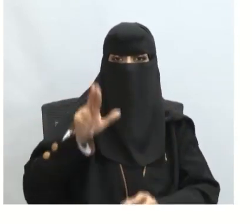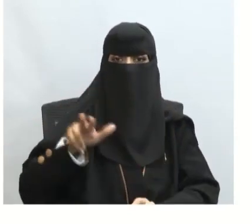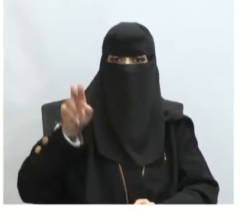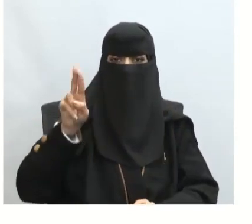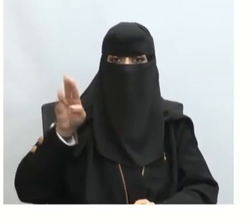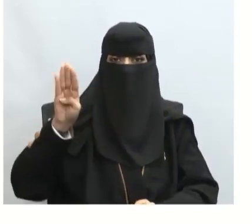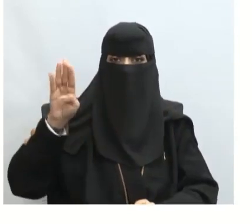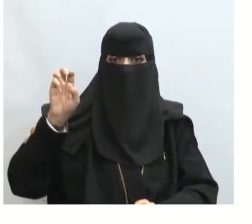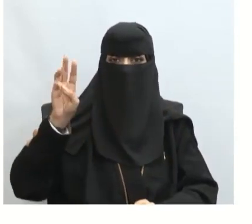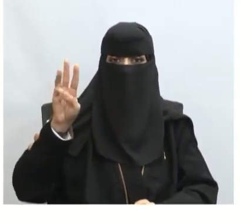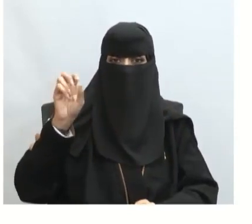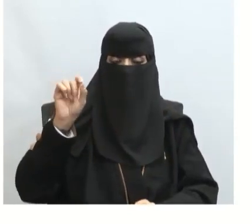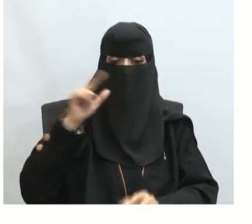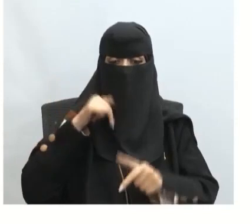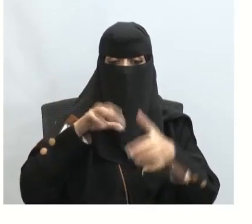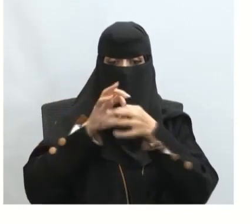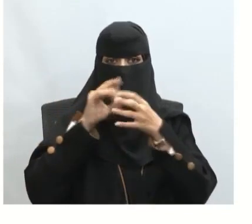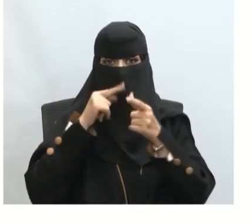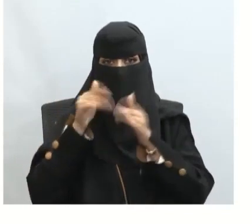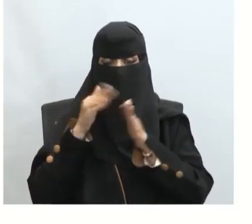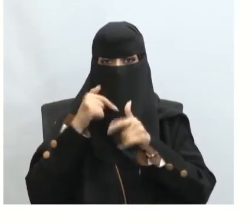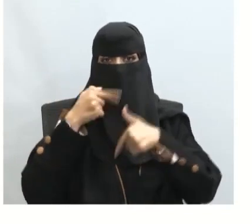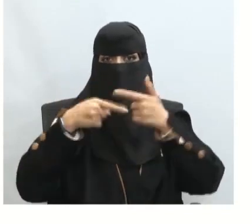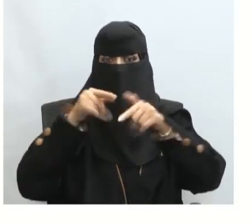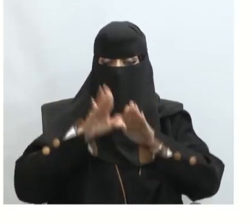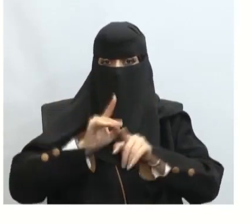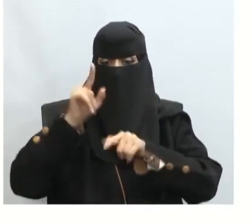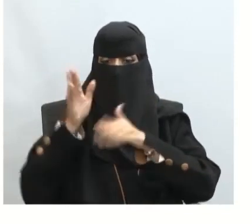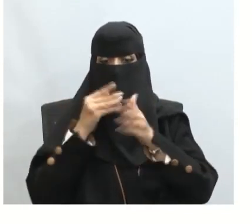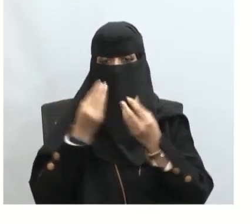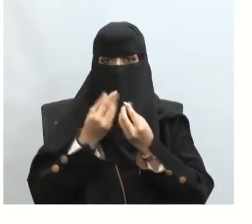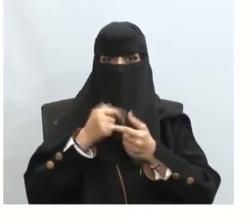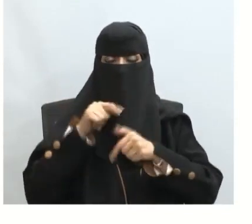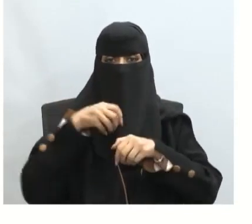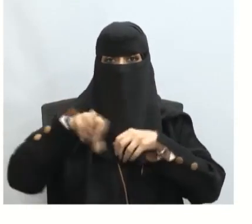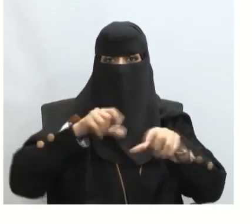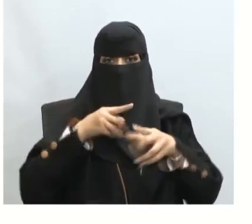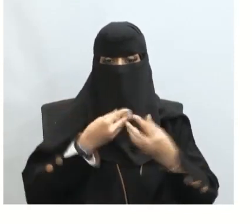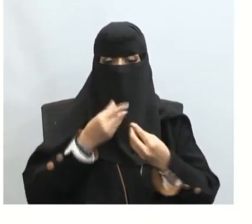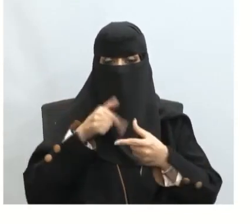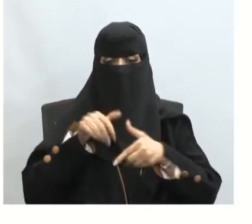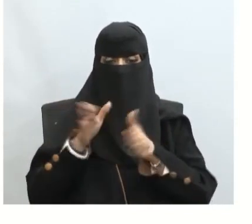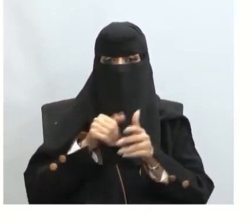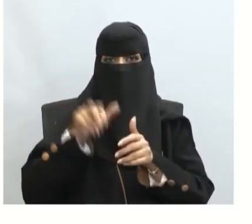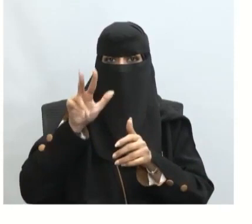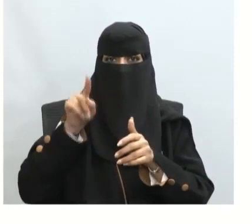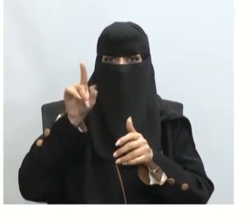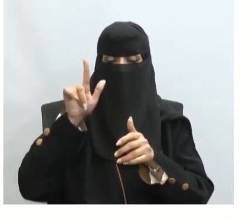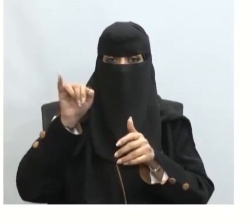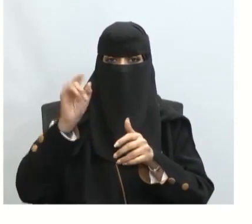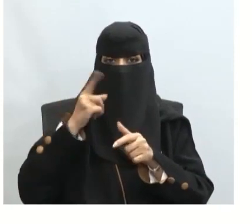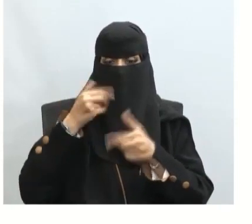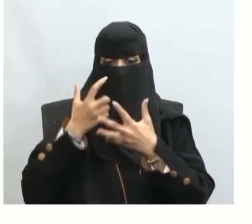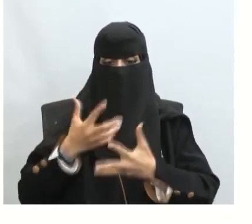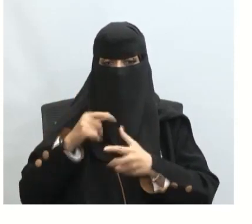الهدف الاول وهو العلاقه بين البوليمر والمونيمر وس نكمله اليوم باذن الله ثم تصنف تفاعلات البلمره الى اضافه او